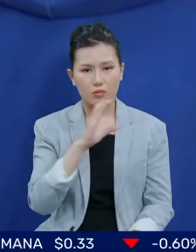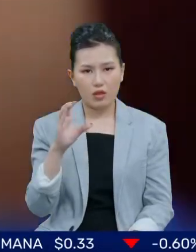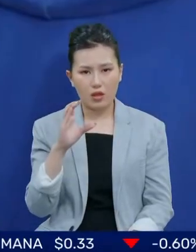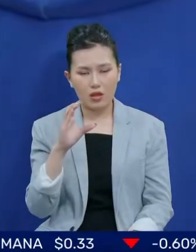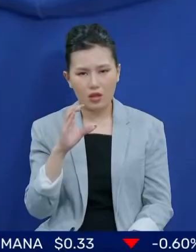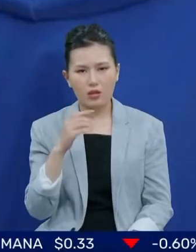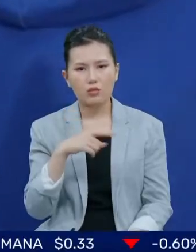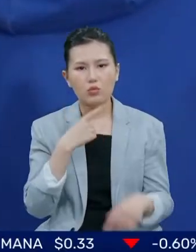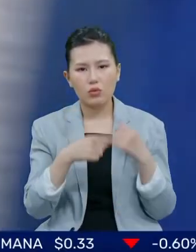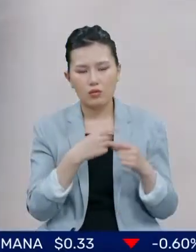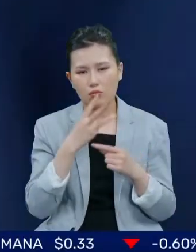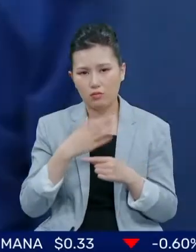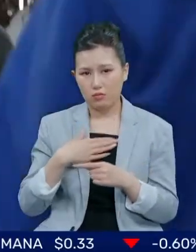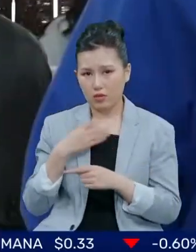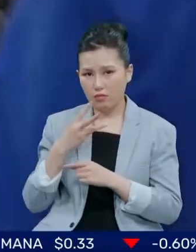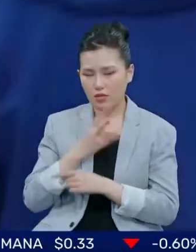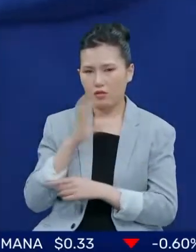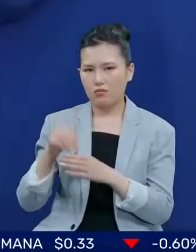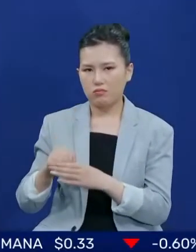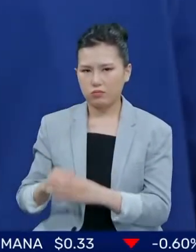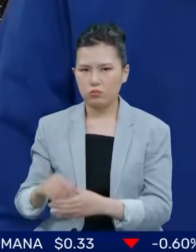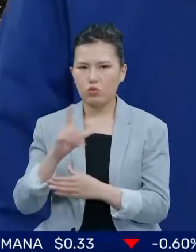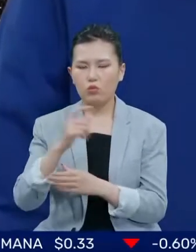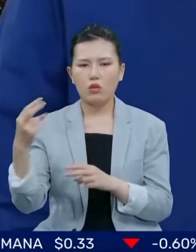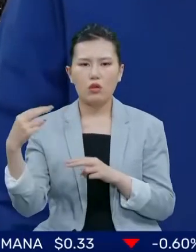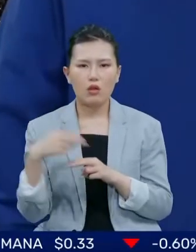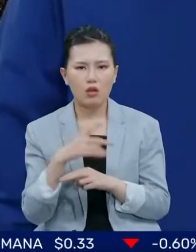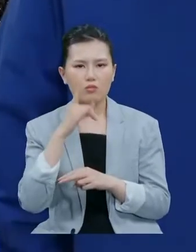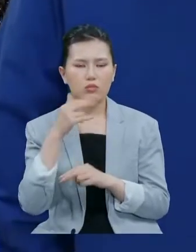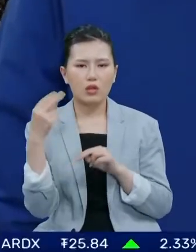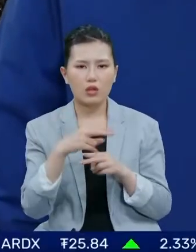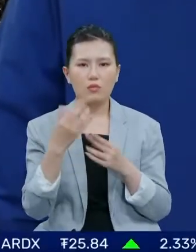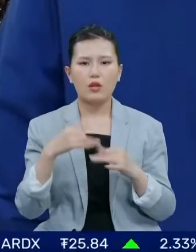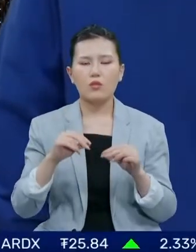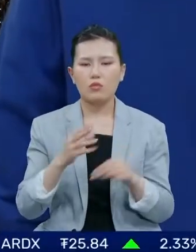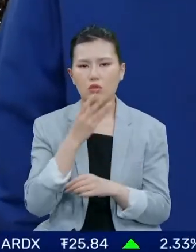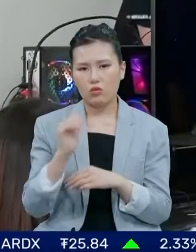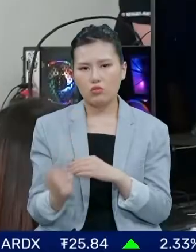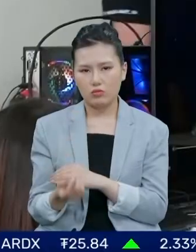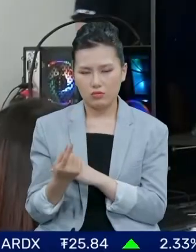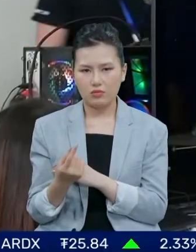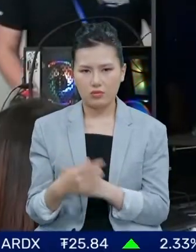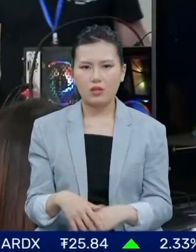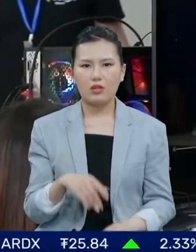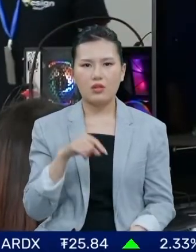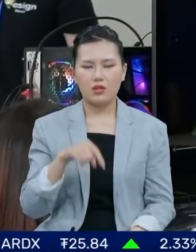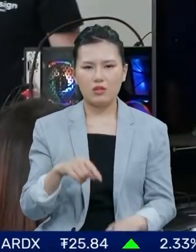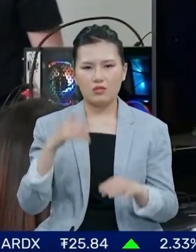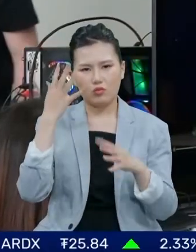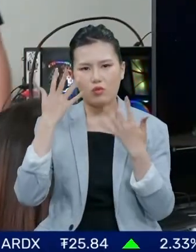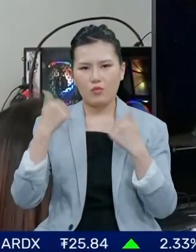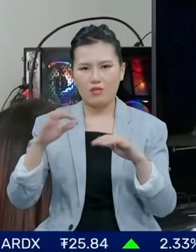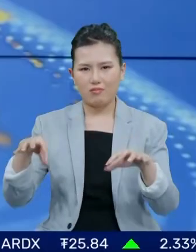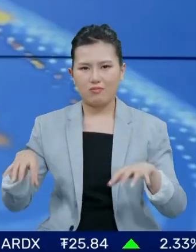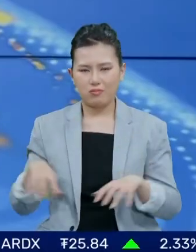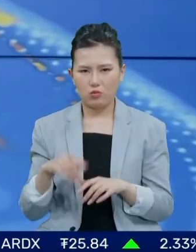үйлчилгээгээ энд байршуулад шууд хэрэглэгчдэд хүрэх боломжтой гэдгээр бас онцлогтой. Мөн экспогийн үеэр Орхон аймагт мэдээлэл технологийн